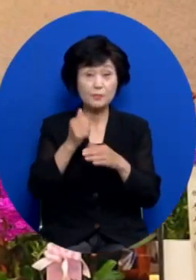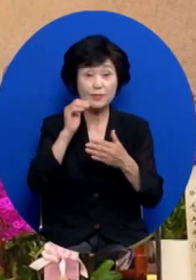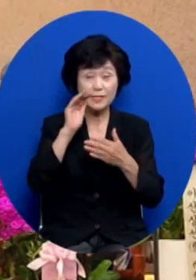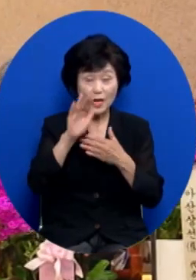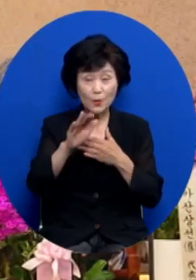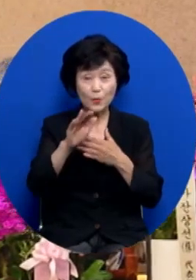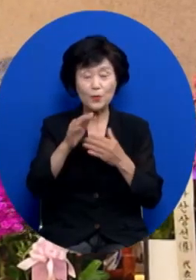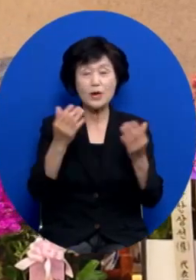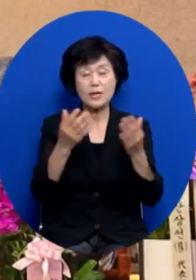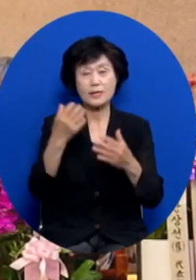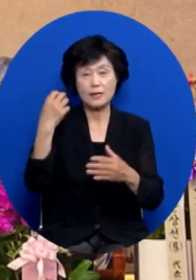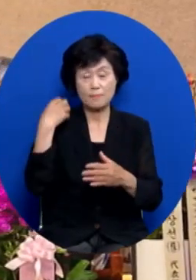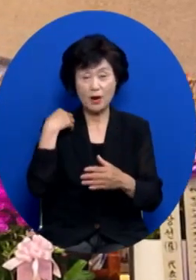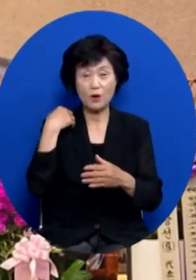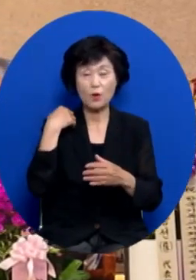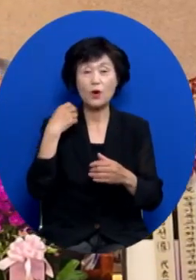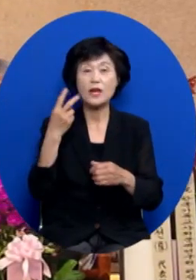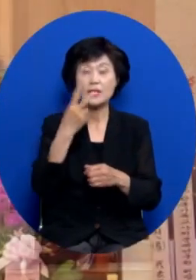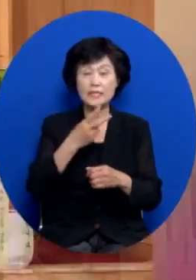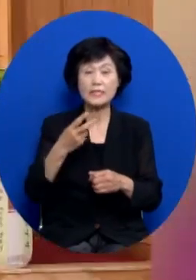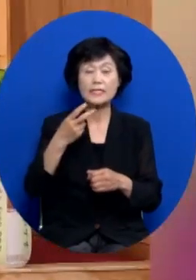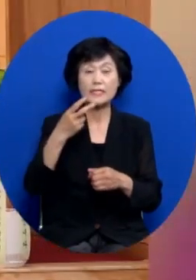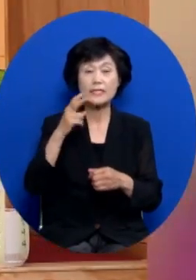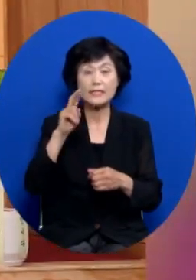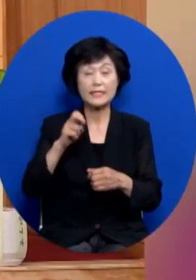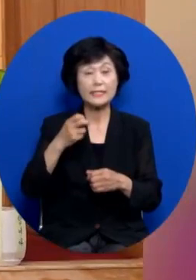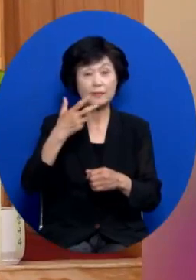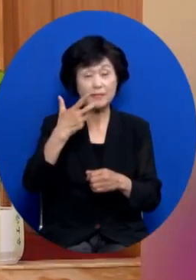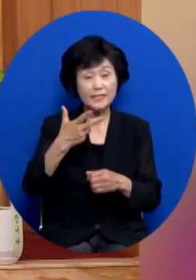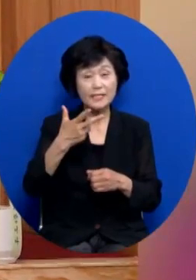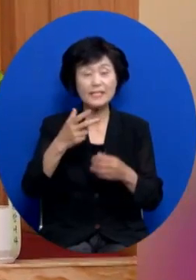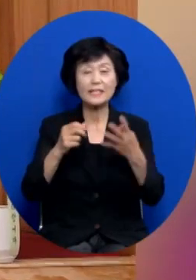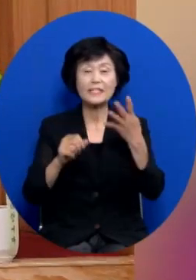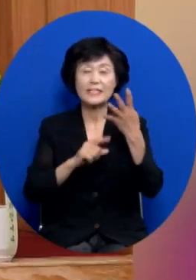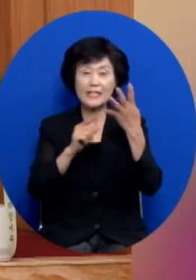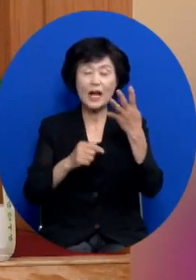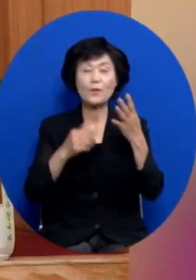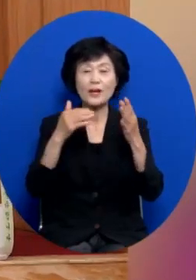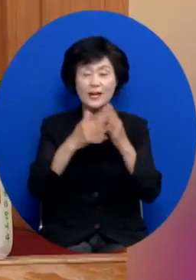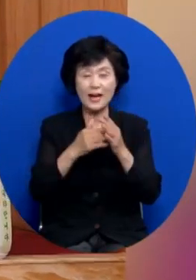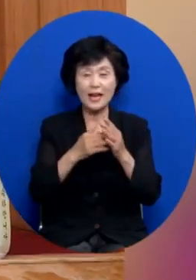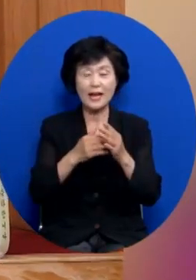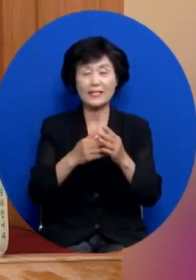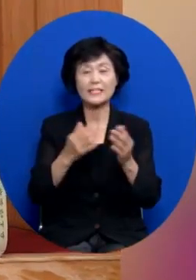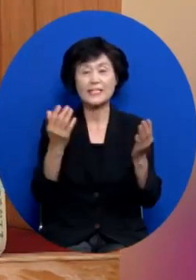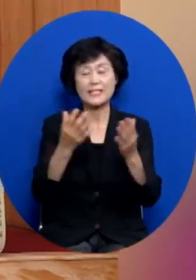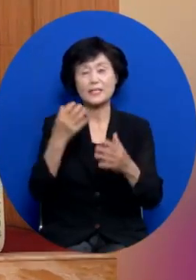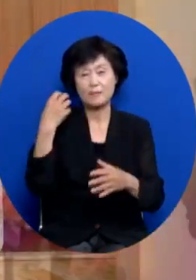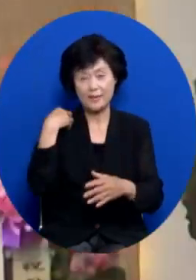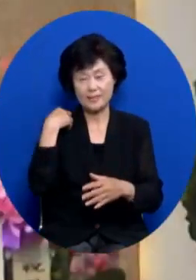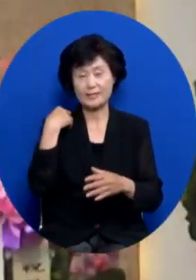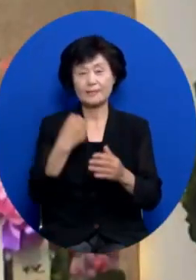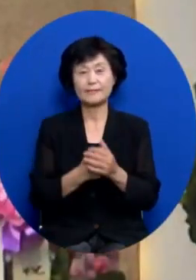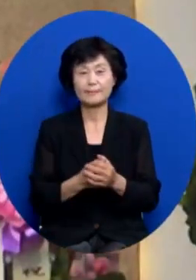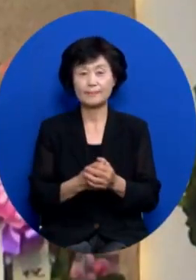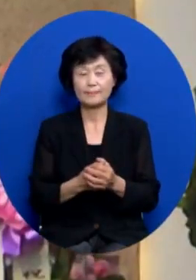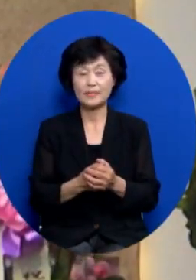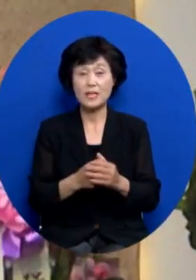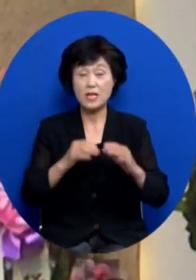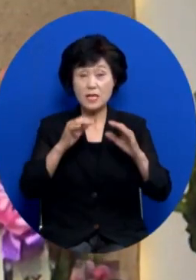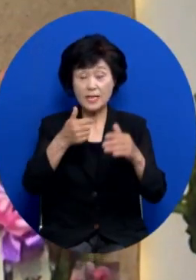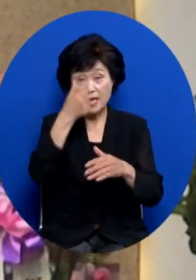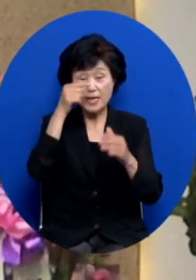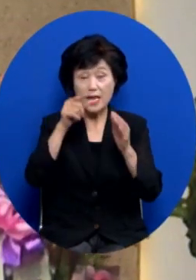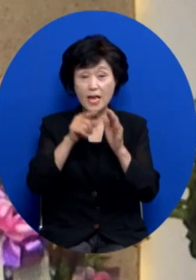임기를 시작해 오는 2027년 4월까지 기사연을 이끌 예정입니다 신승민 신임원장은 세계